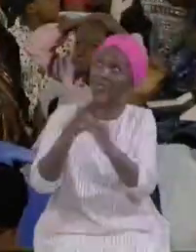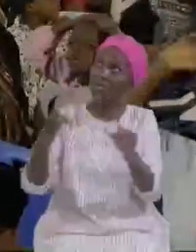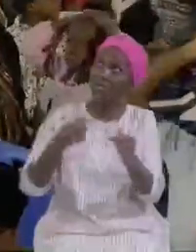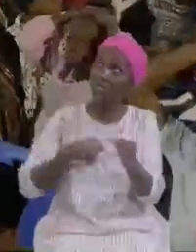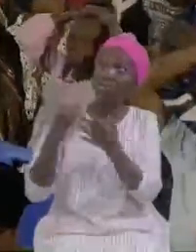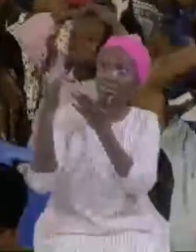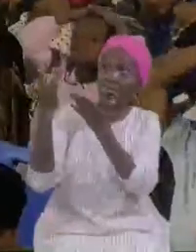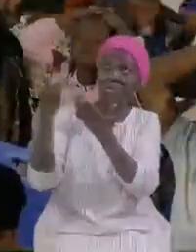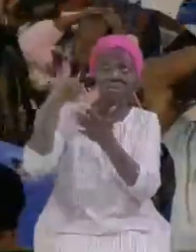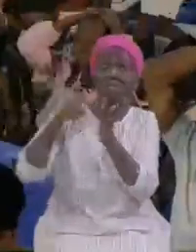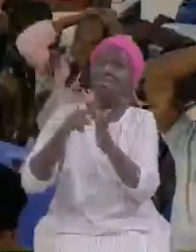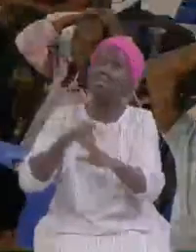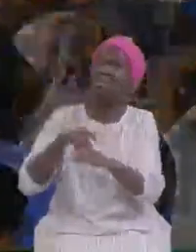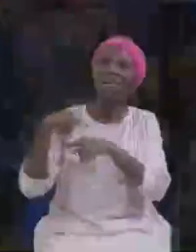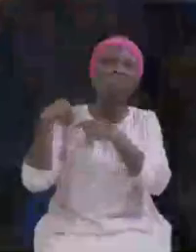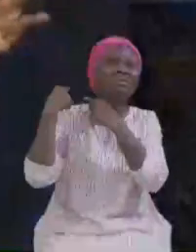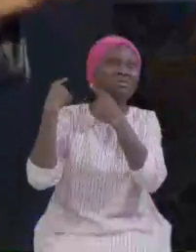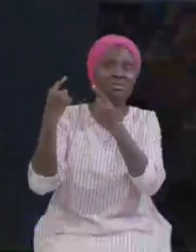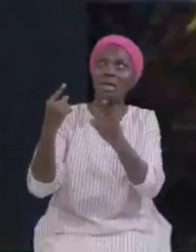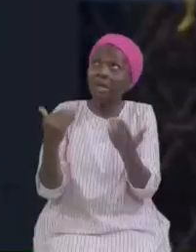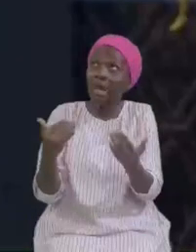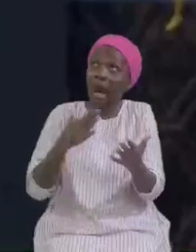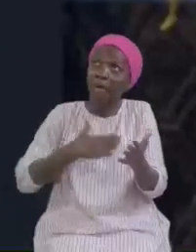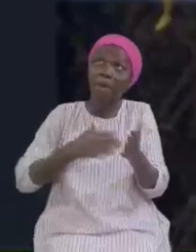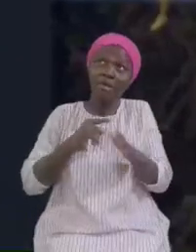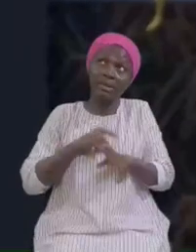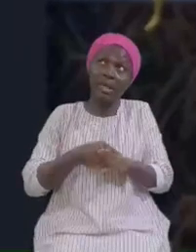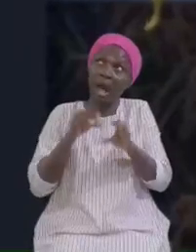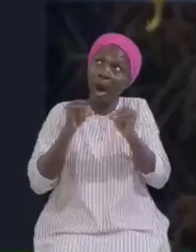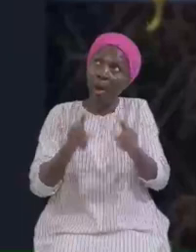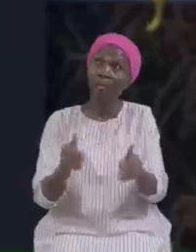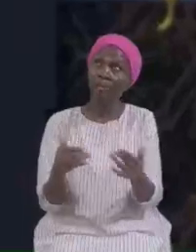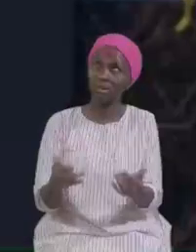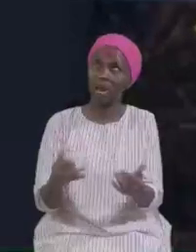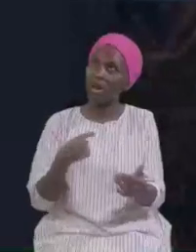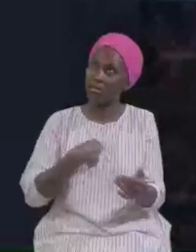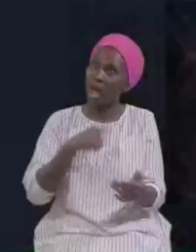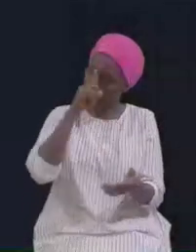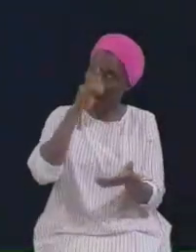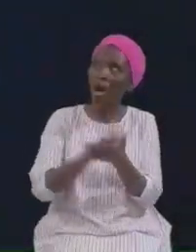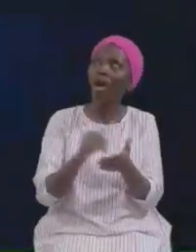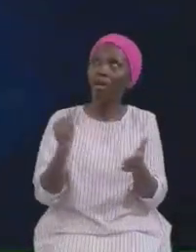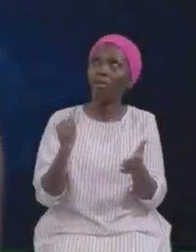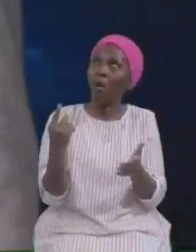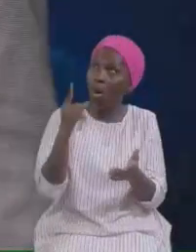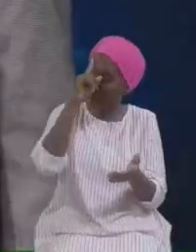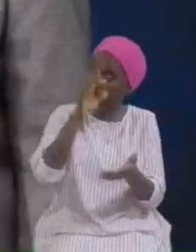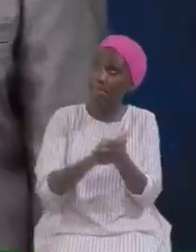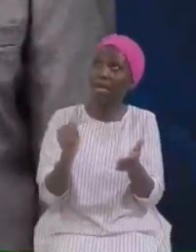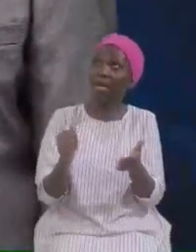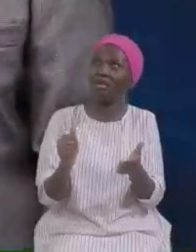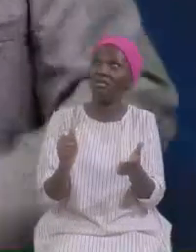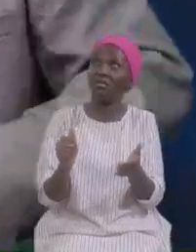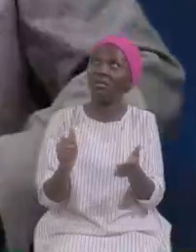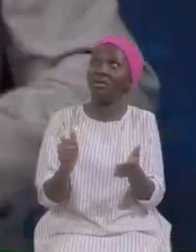et j'attends ça. J'attendais ce moment pour avoir la chance de croire. Crois en mon